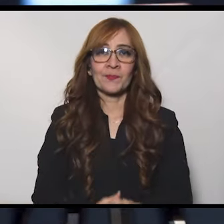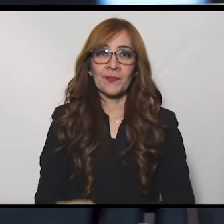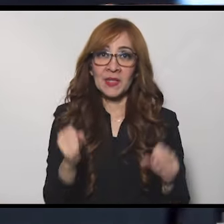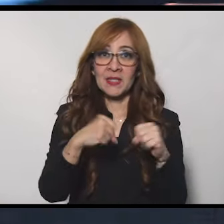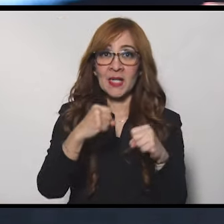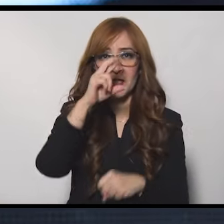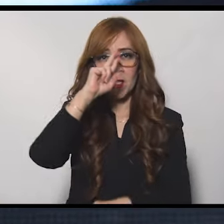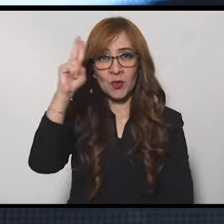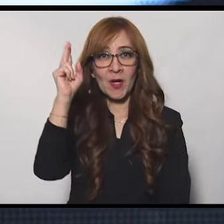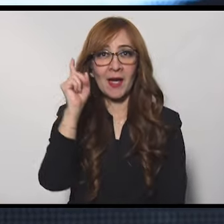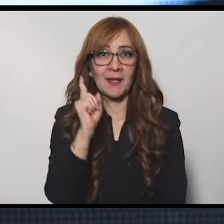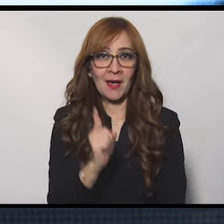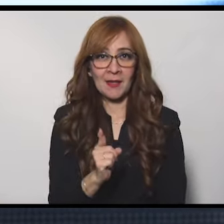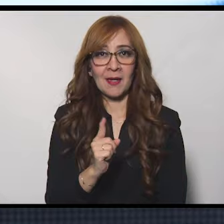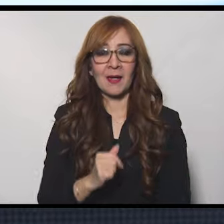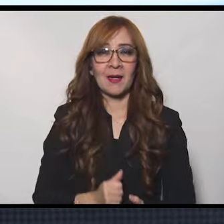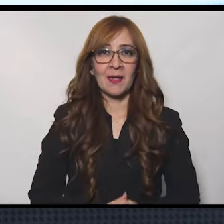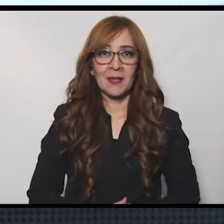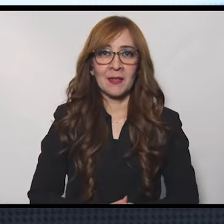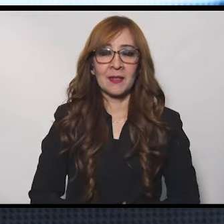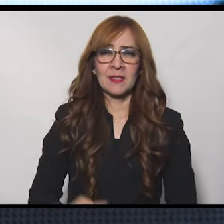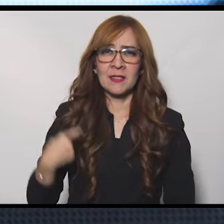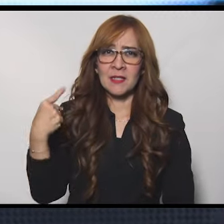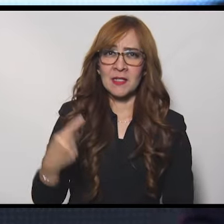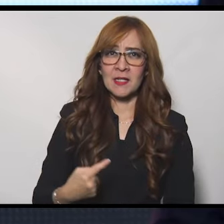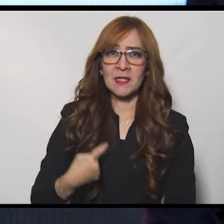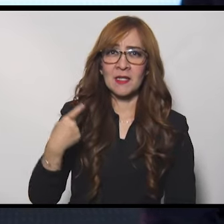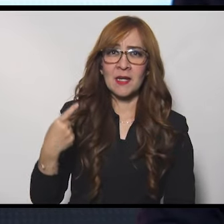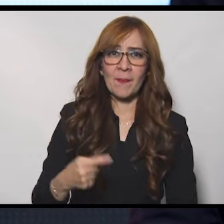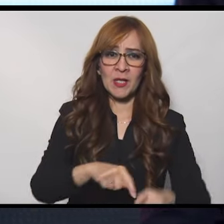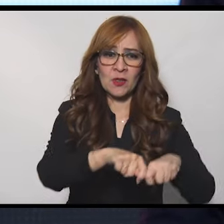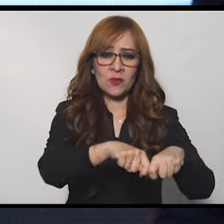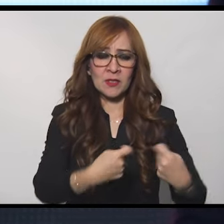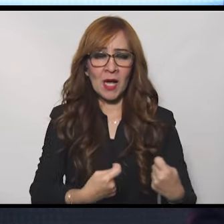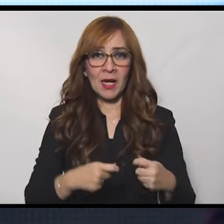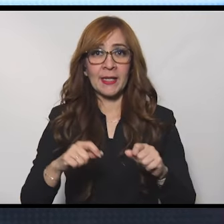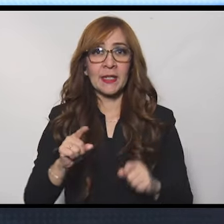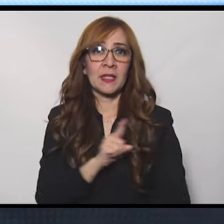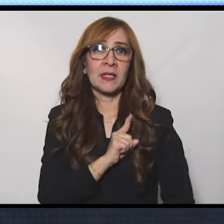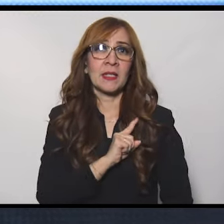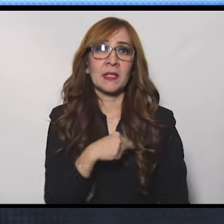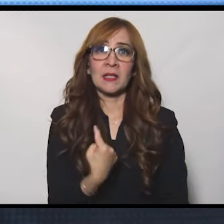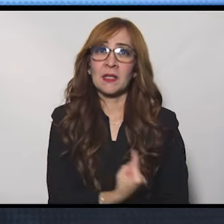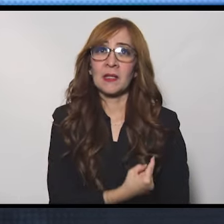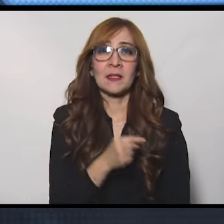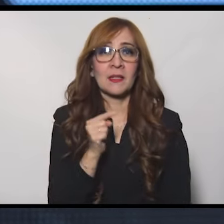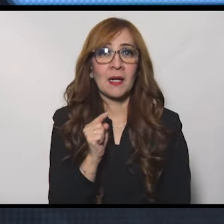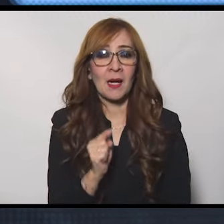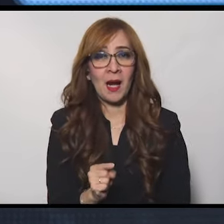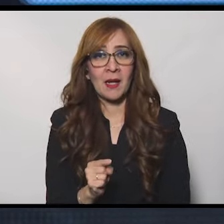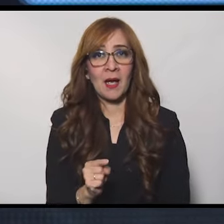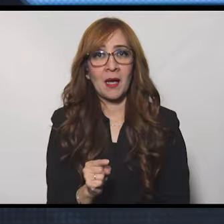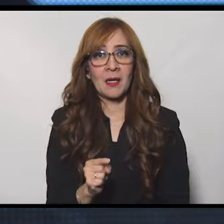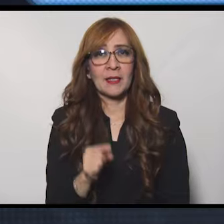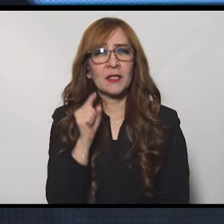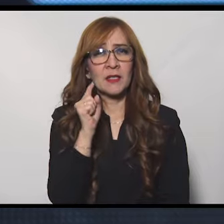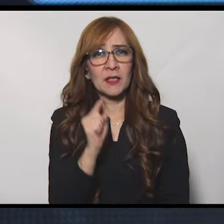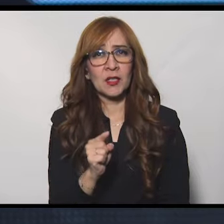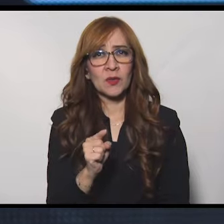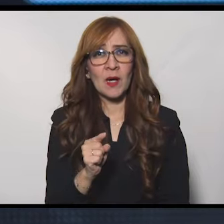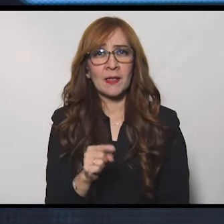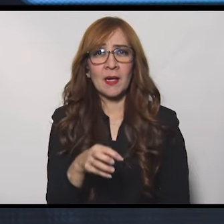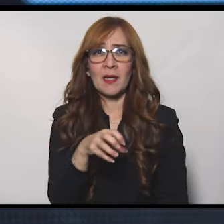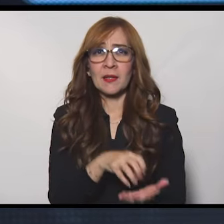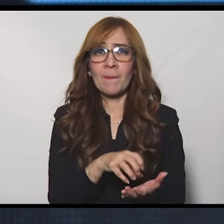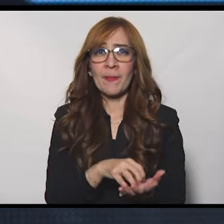Janji Tuhan itu ada. Setiap reruntuhan yang ada di dalam diri kita saat ini, tempat itu adalah sweet